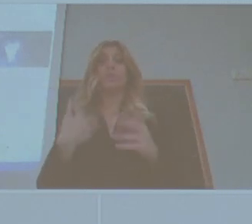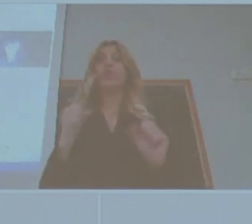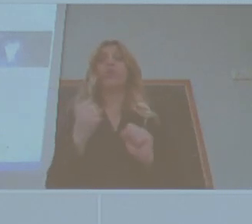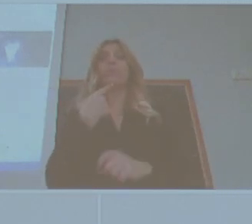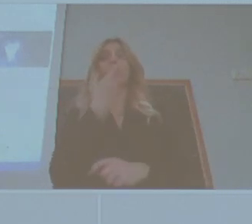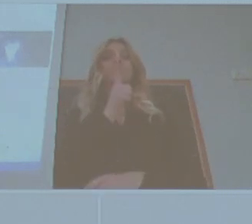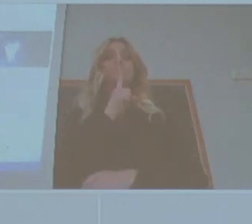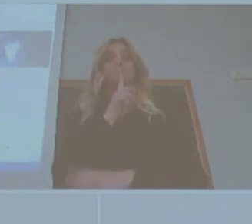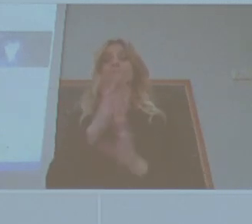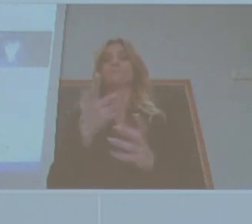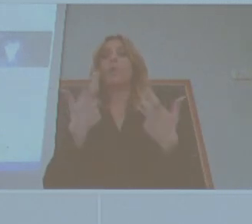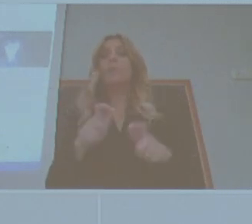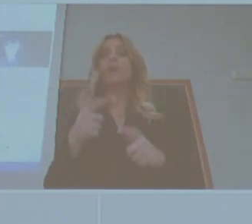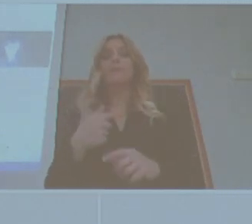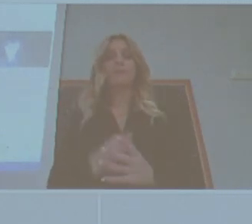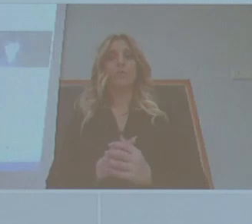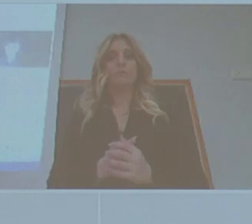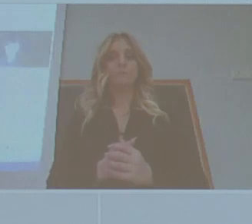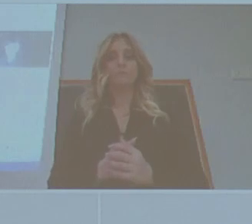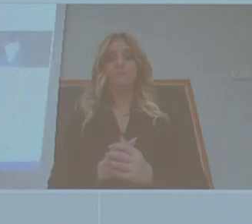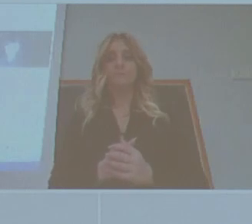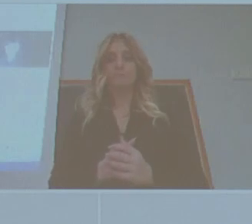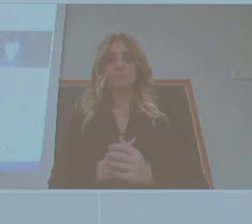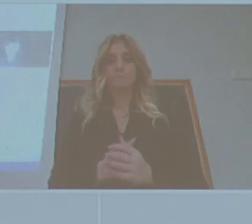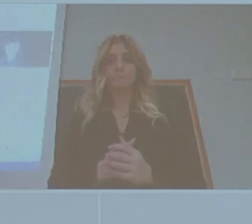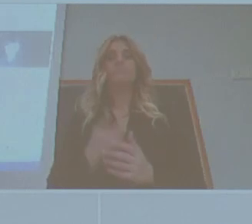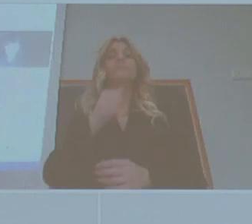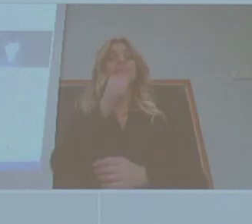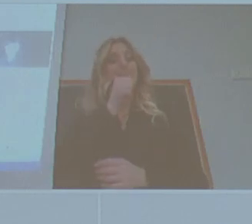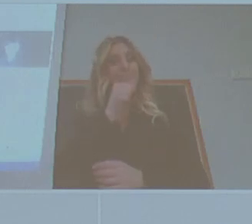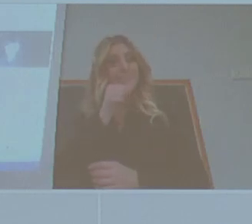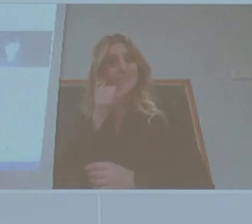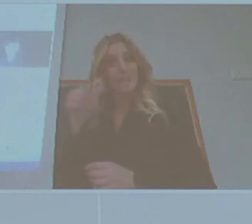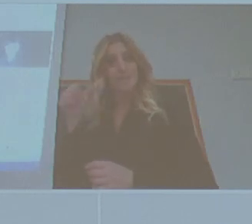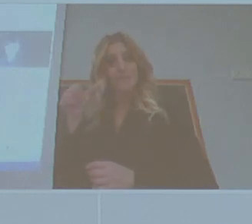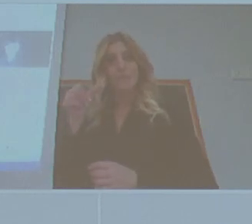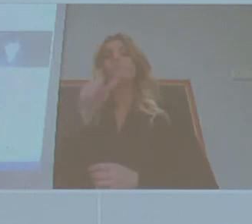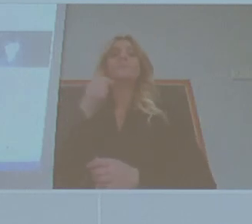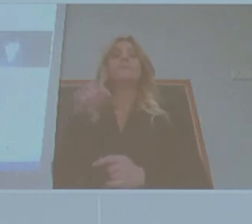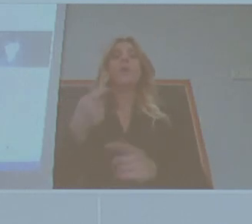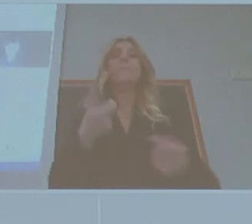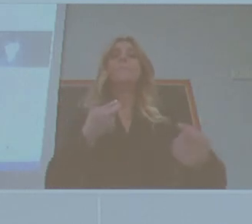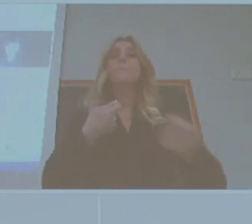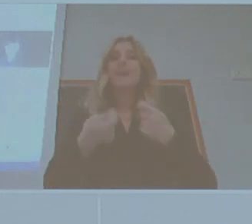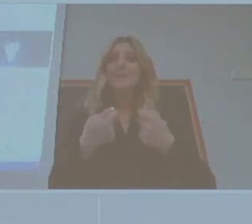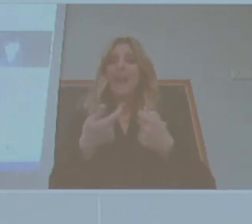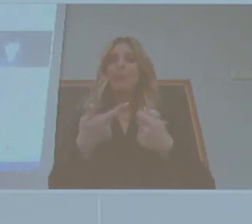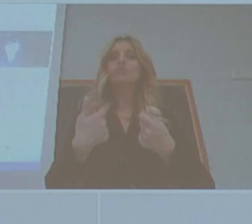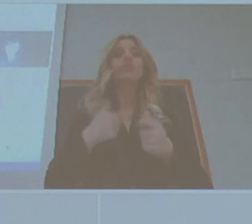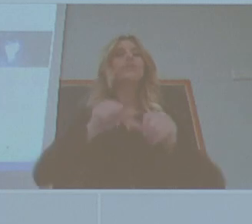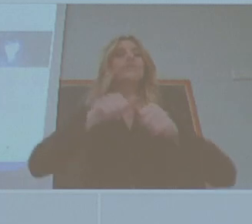tendenza del nostro tempo, che è quella di essere un mercato, quello della formazione,